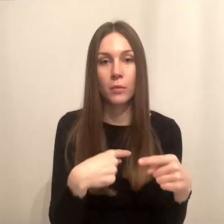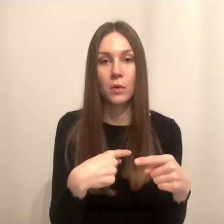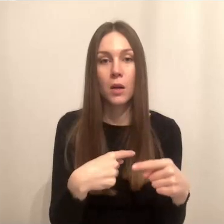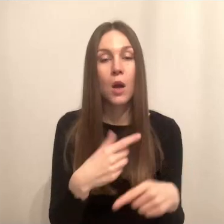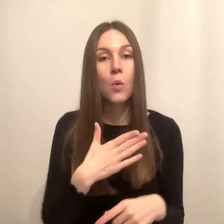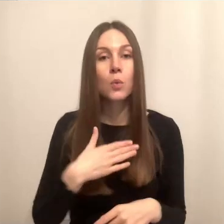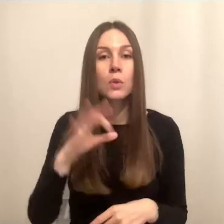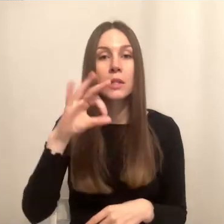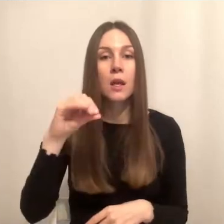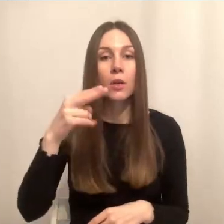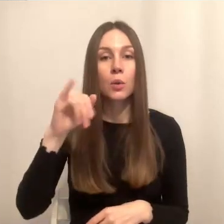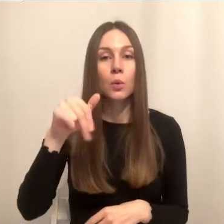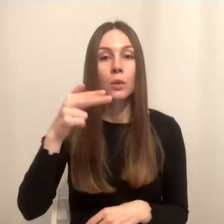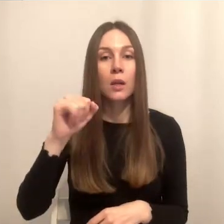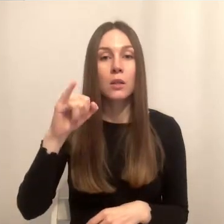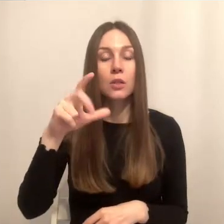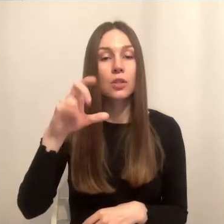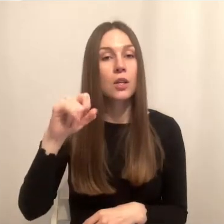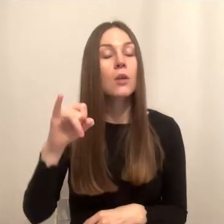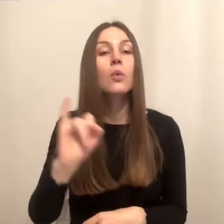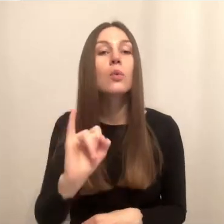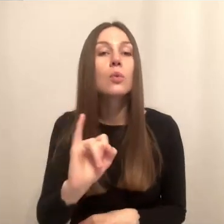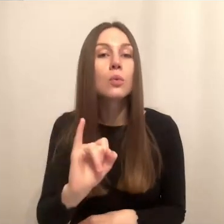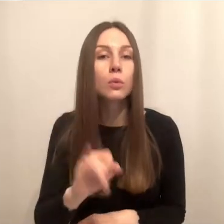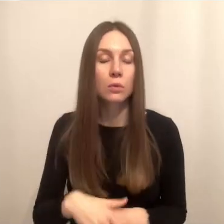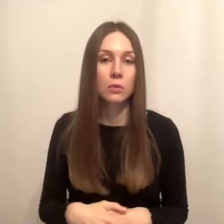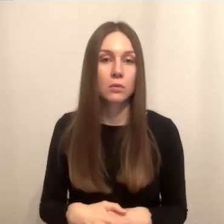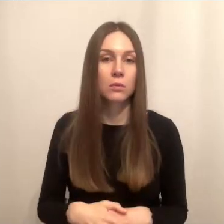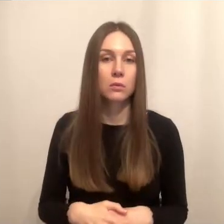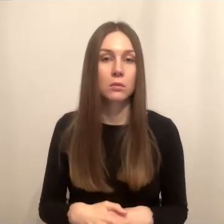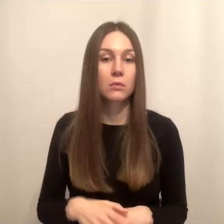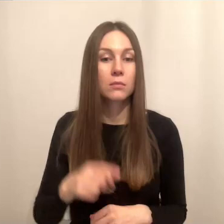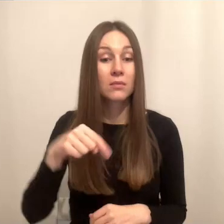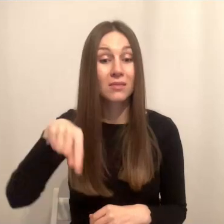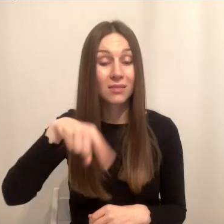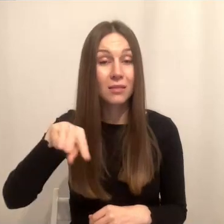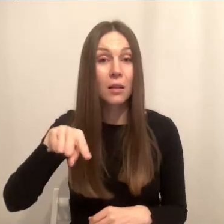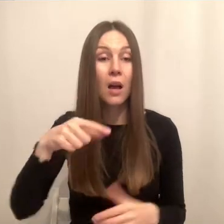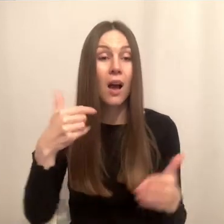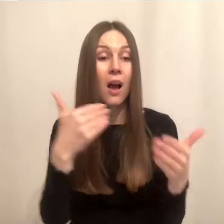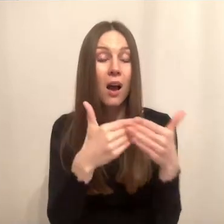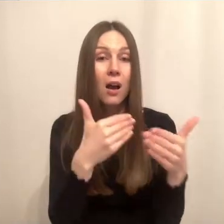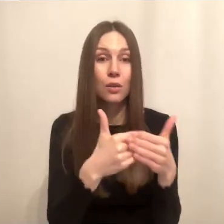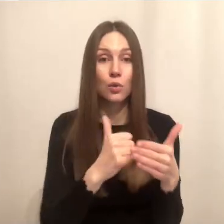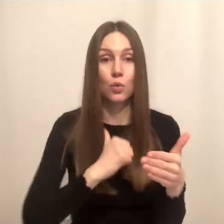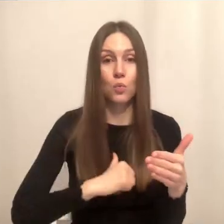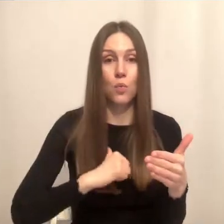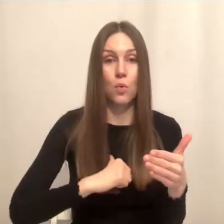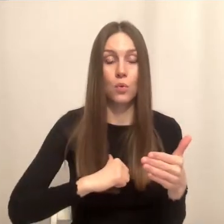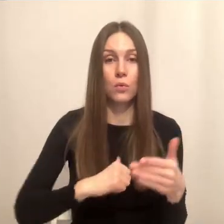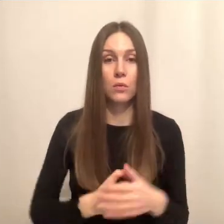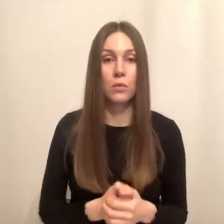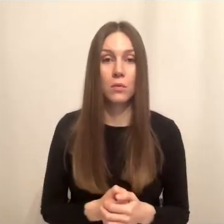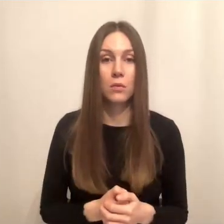seniūnaičiai? Juk seniūnaičiai yra patys artimiausi žmogui žmonės,